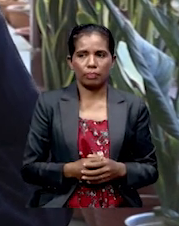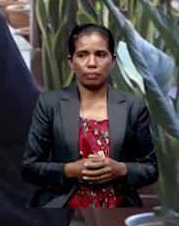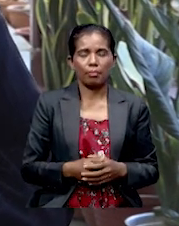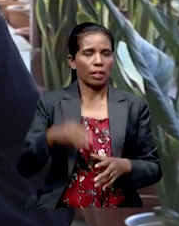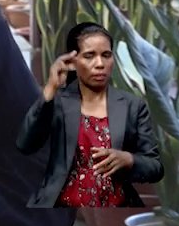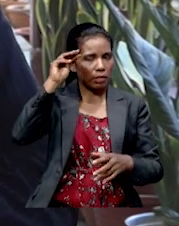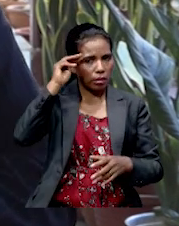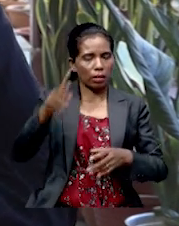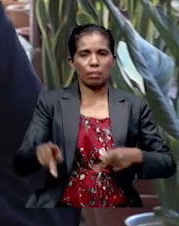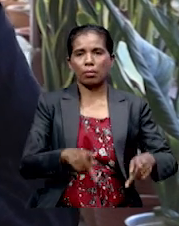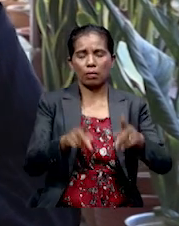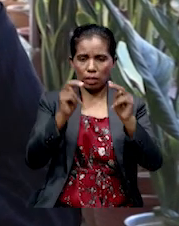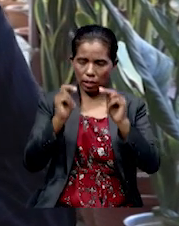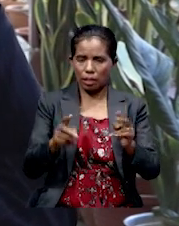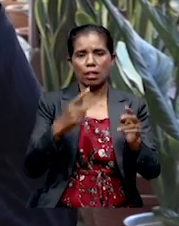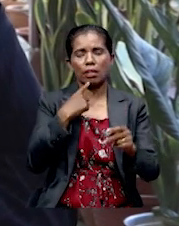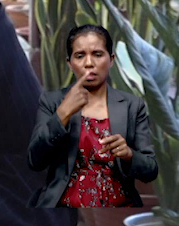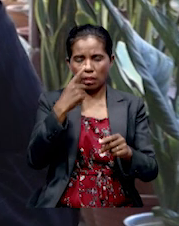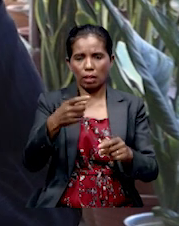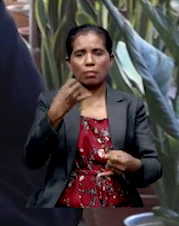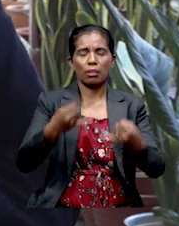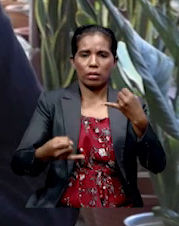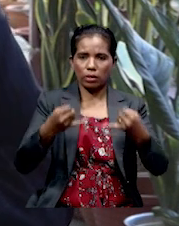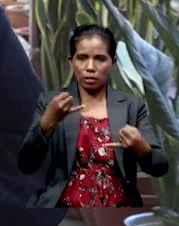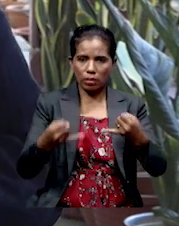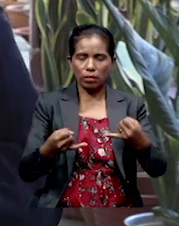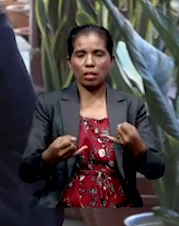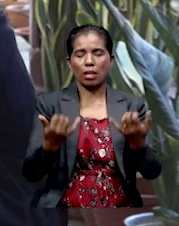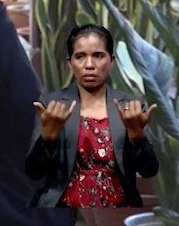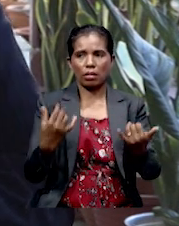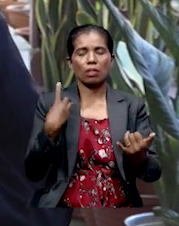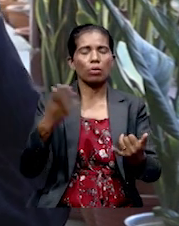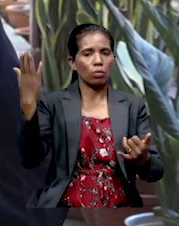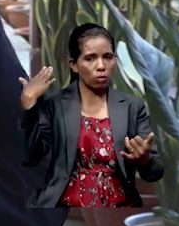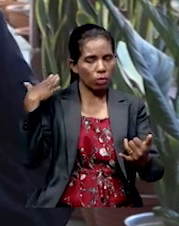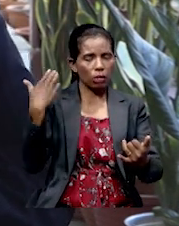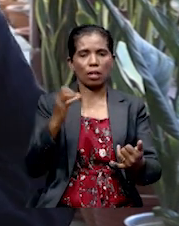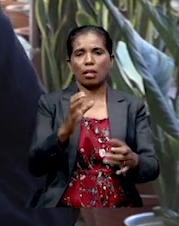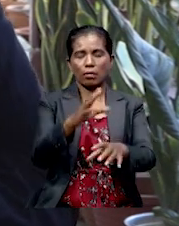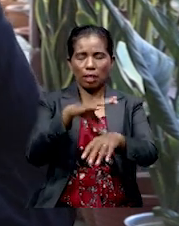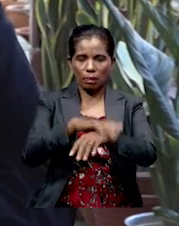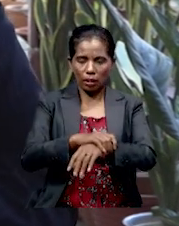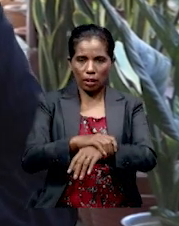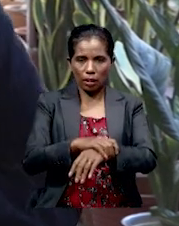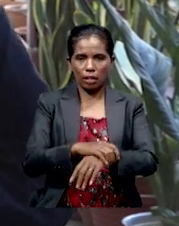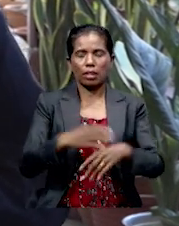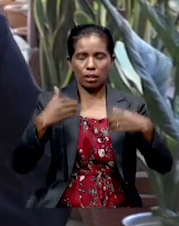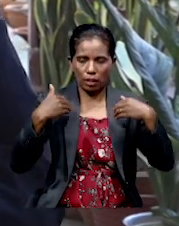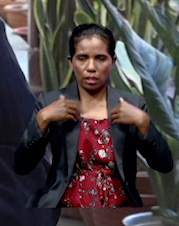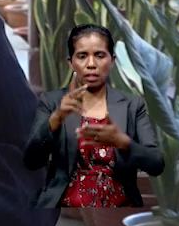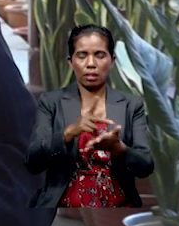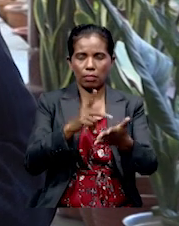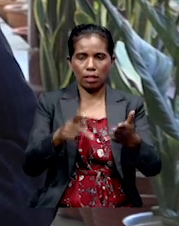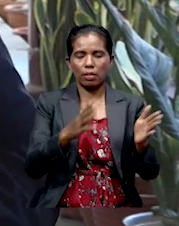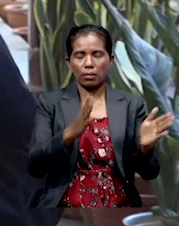Ministeri Publik mesti kata tebal suis dia. Nia ni, agor amikar mas uluk ni nia pratikan dia tiada krim, nia ia tiada ini kriminal, nia ia tiada